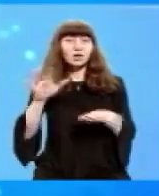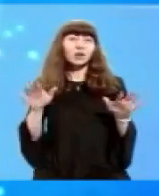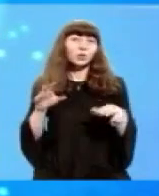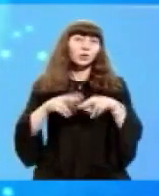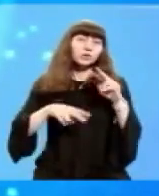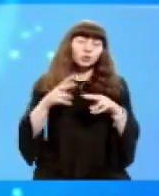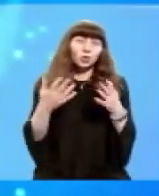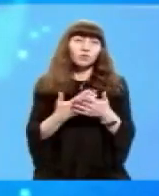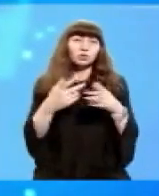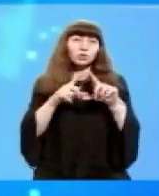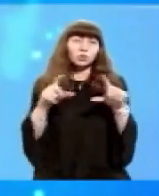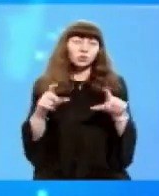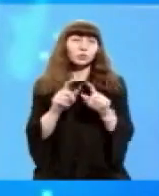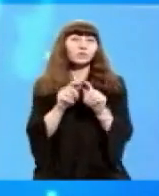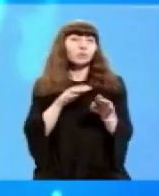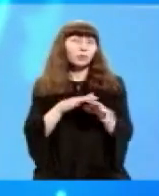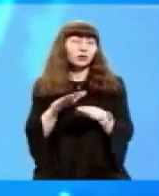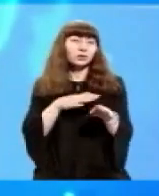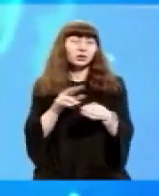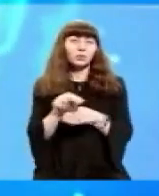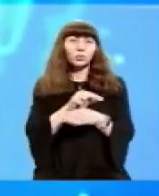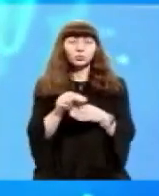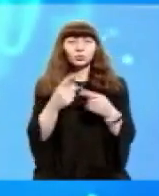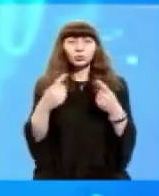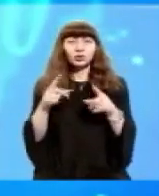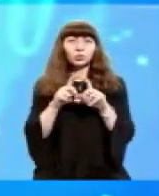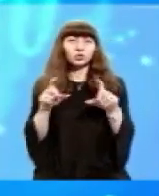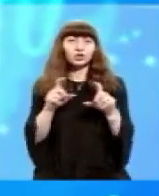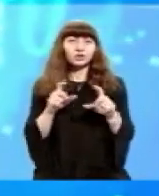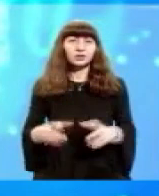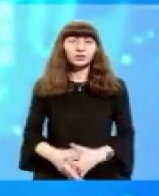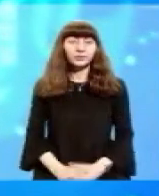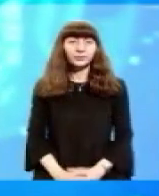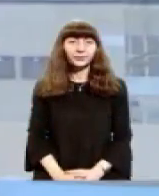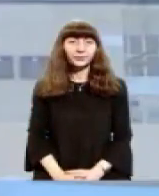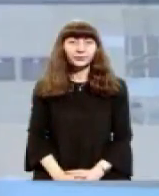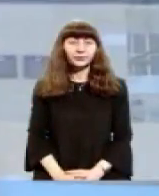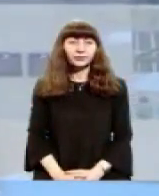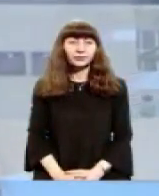Аркалаке построят новую школу, сделают капитальные ремонты в других учреждениях. Подробности.